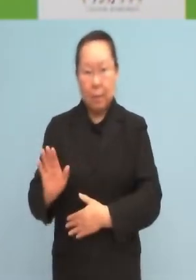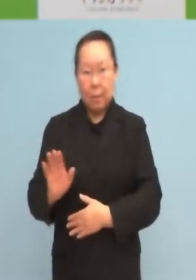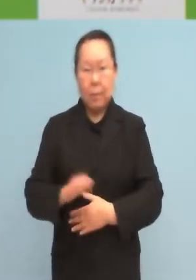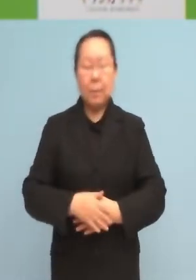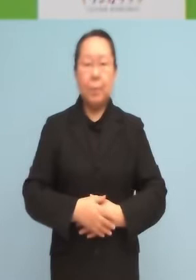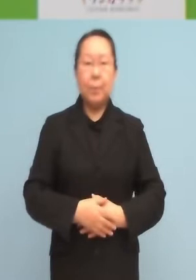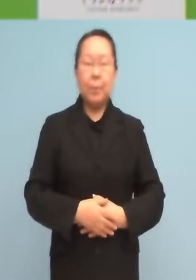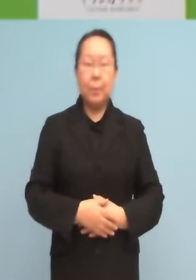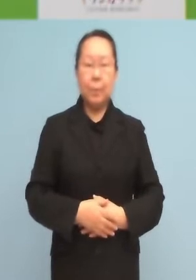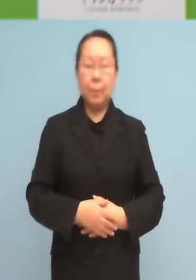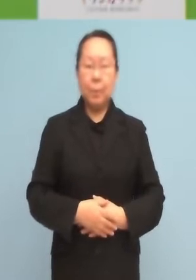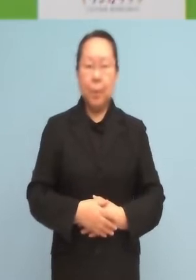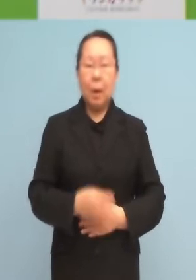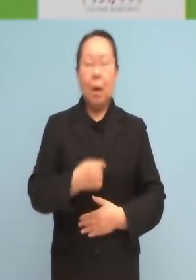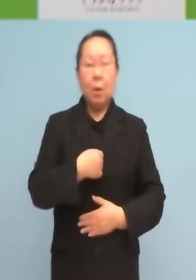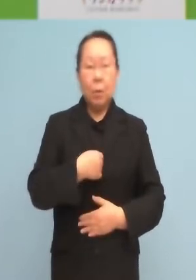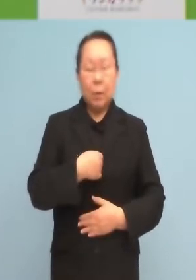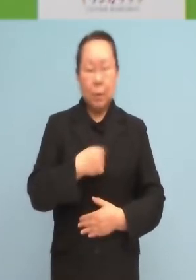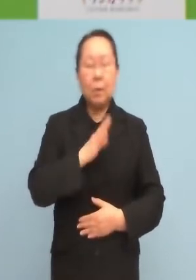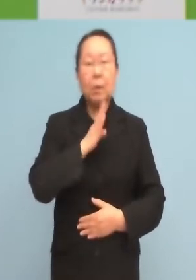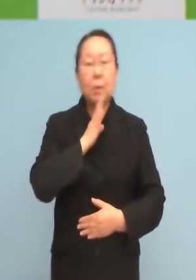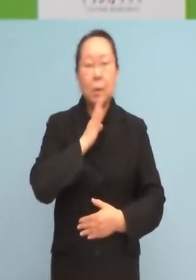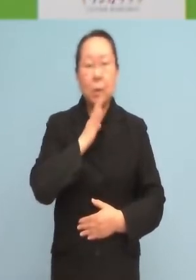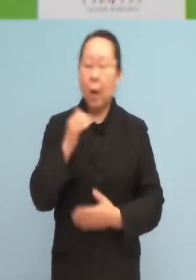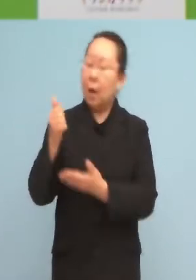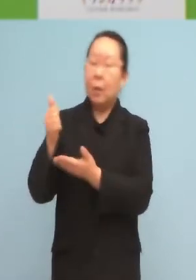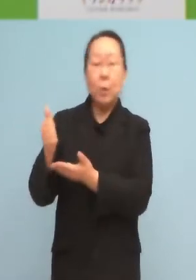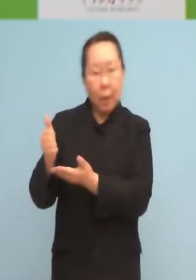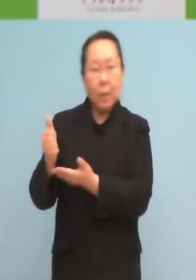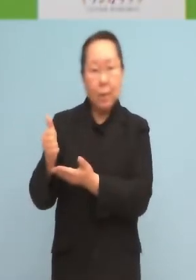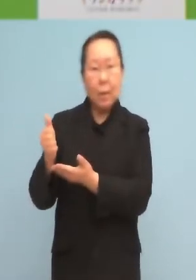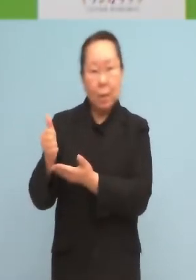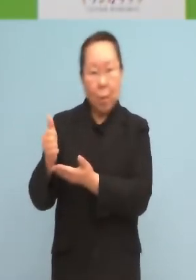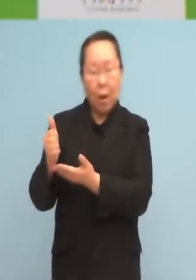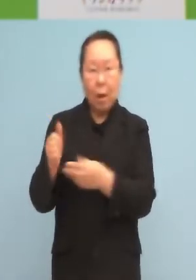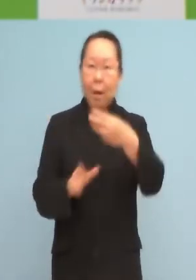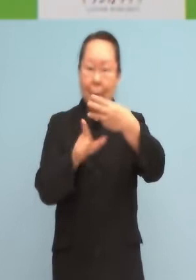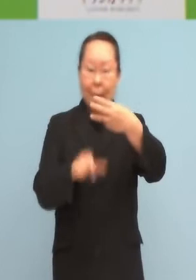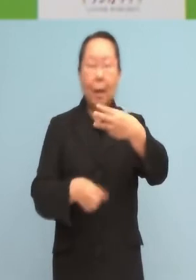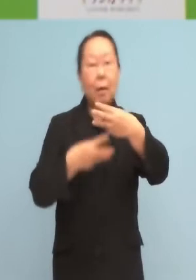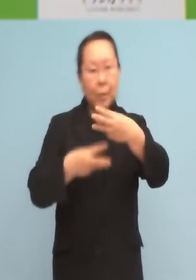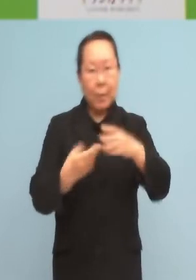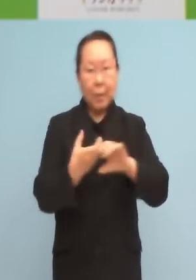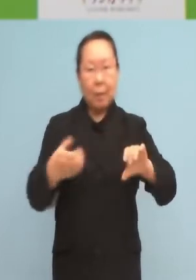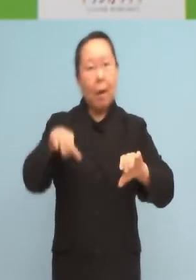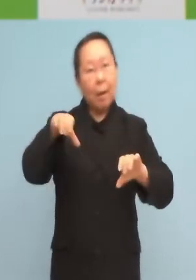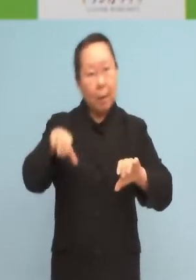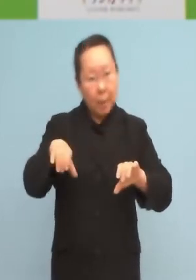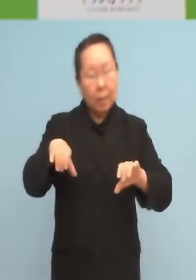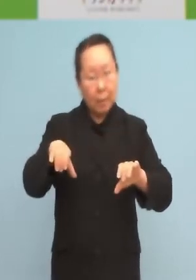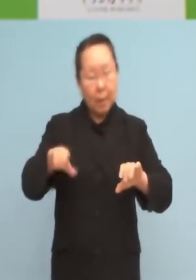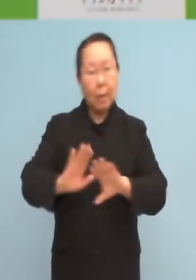。私実は布川先生とは3月3日でしたか、江別でございました